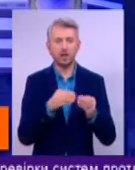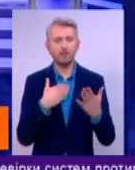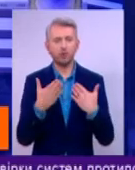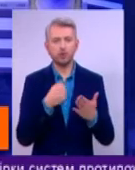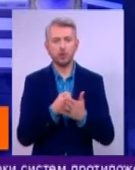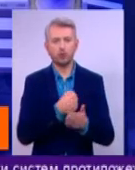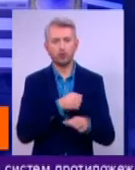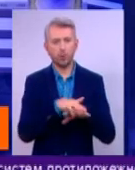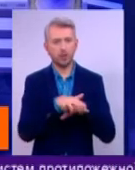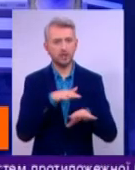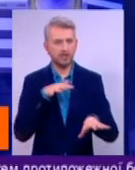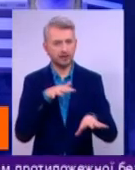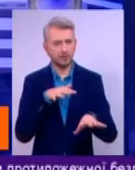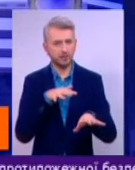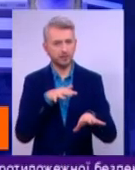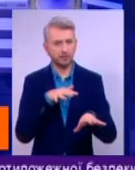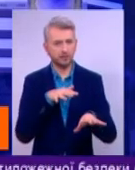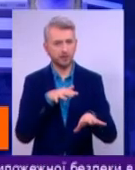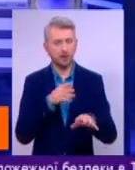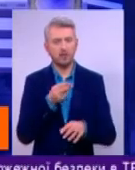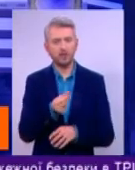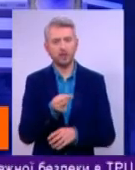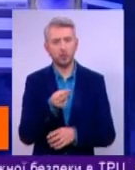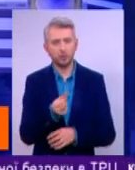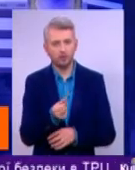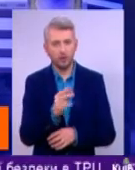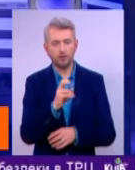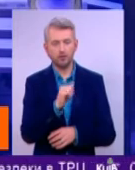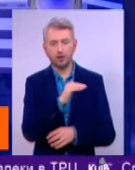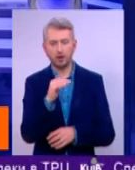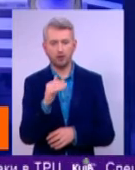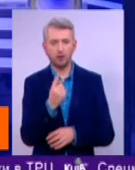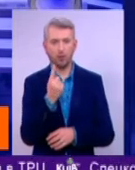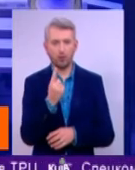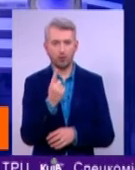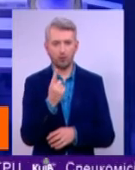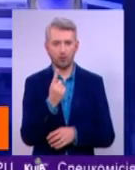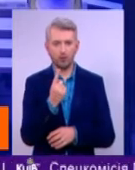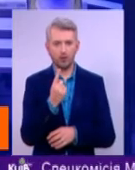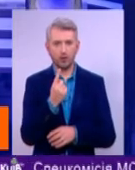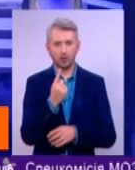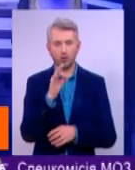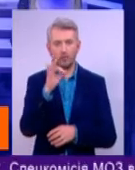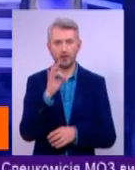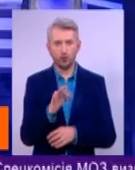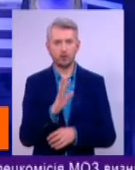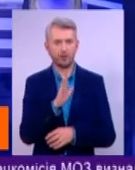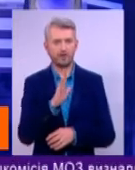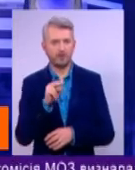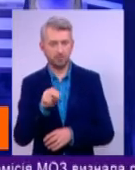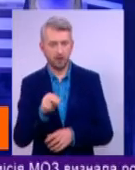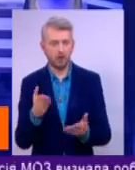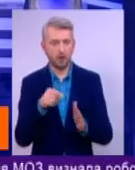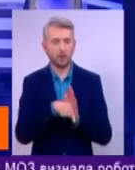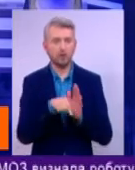до Збройних сил, фінансування на рівні 1% валового внутрішнього продукту, який